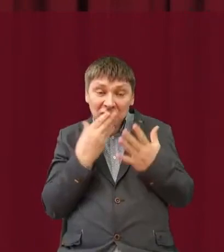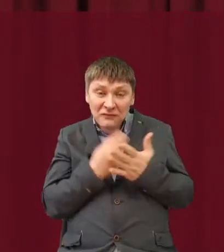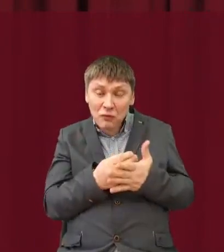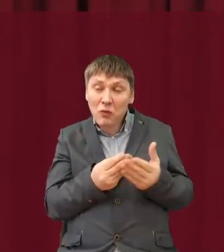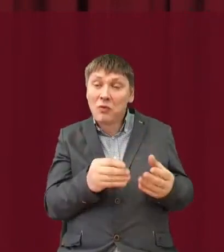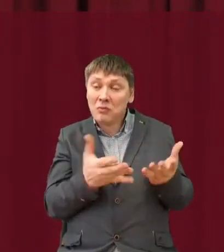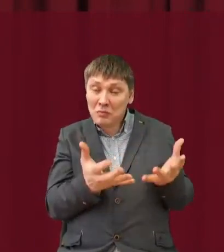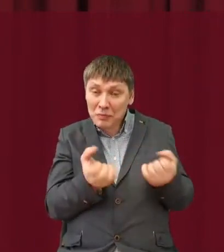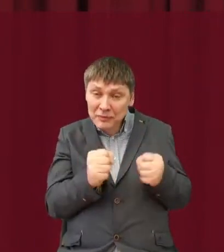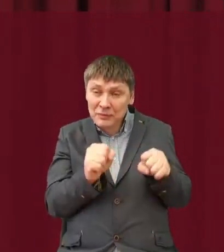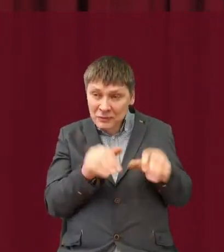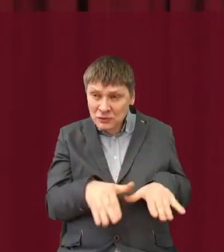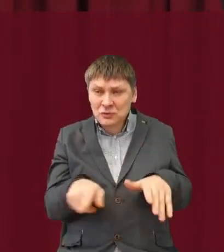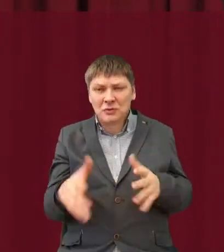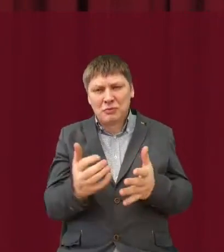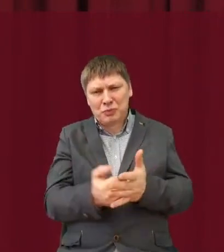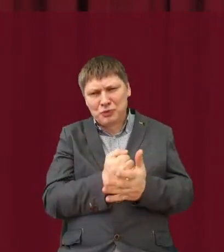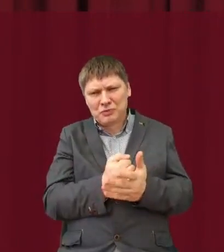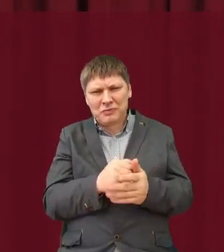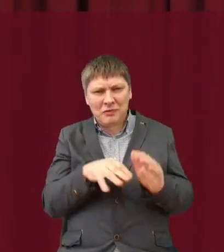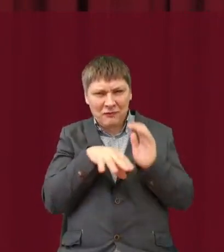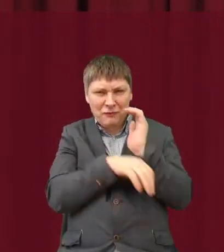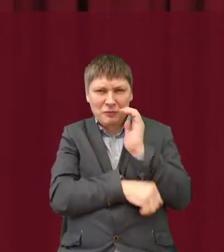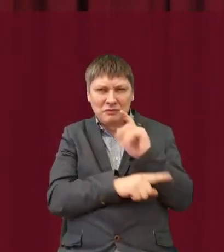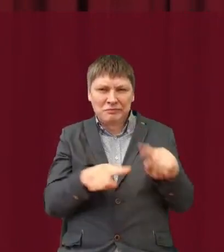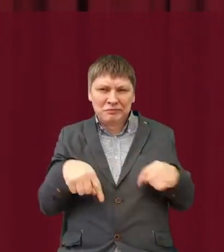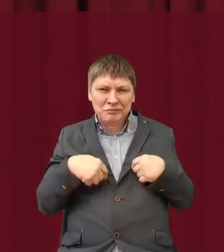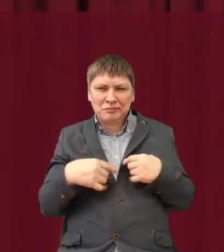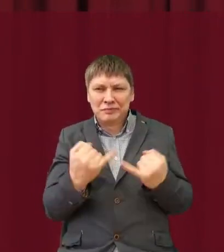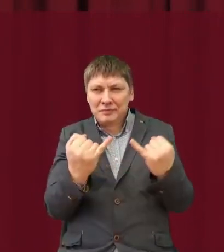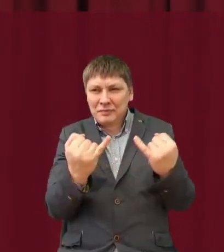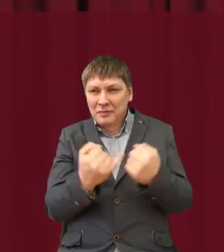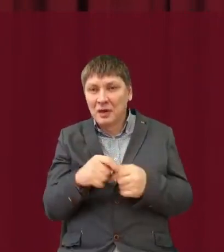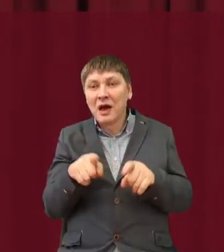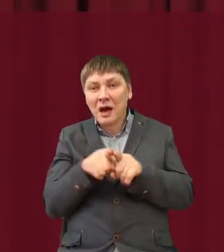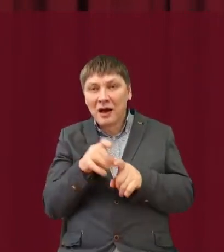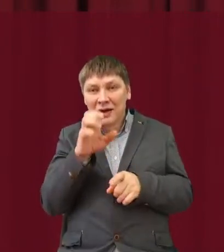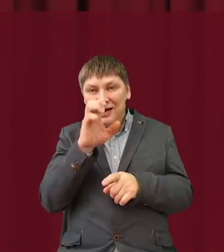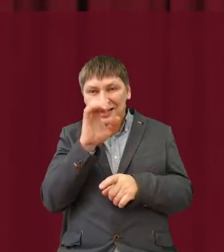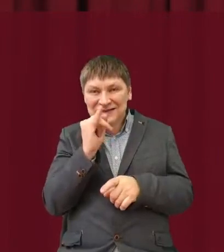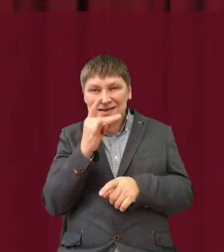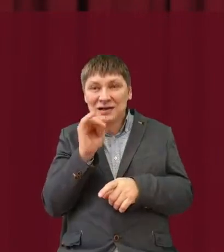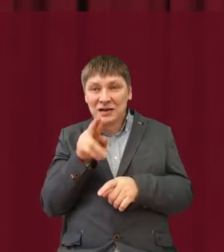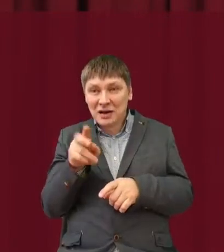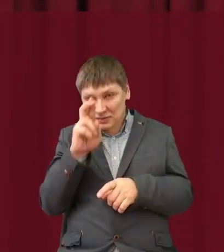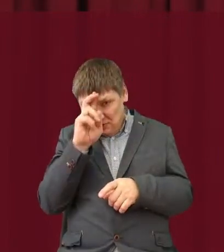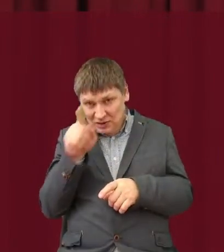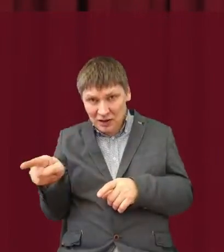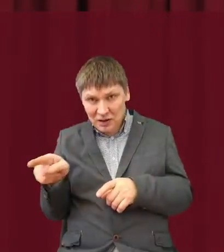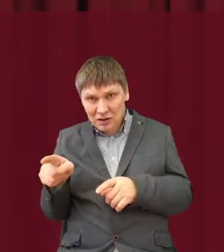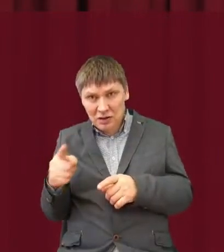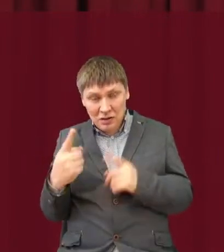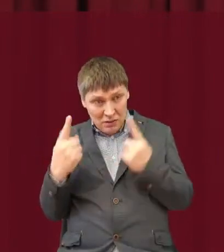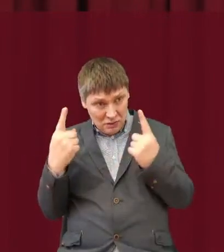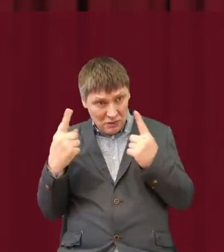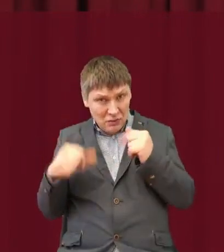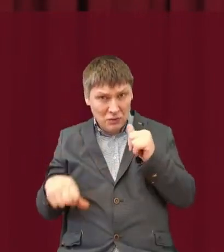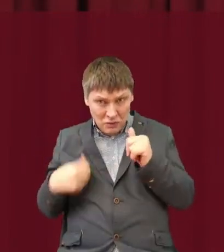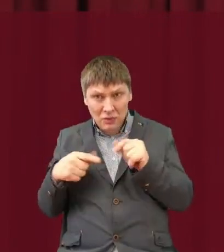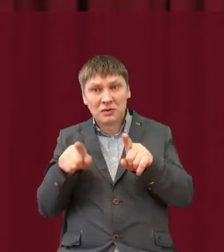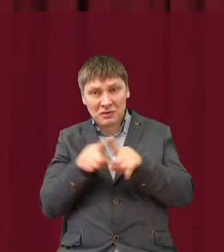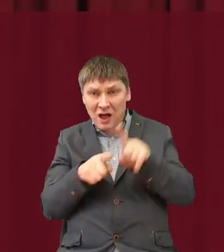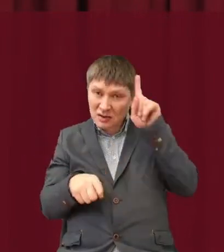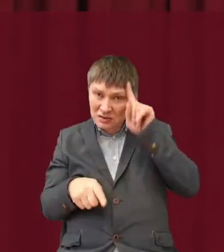оказались катастрофическими также как сама этот сирийский царь потерпел огромный урон также